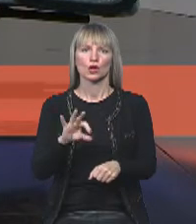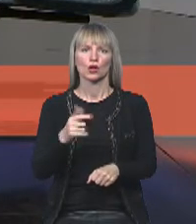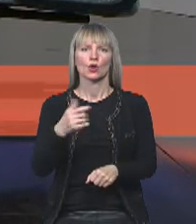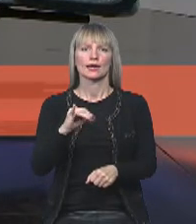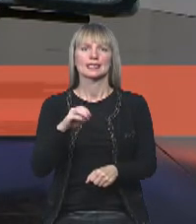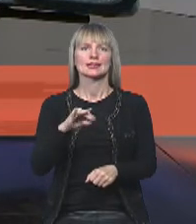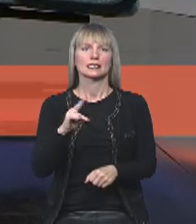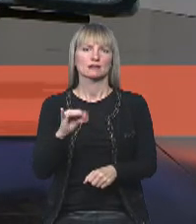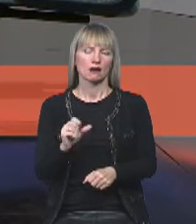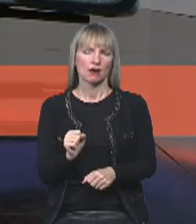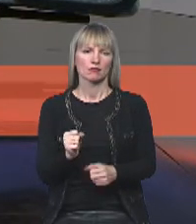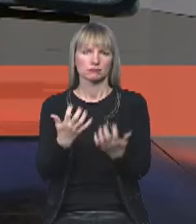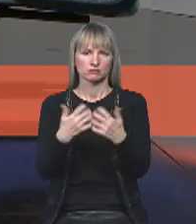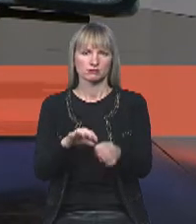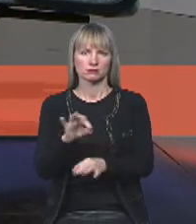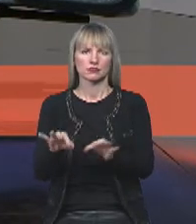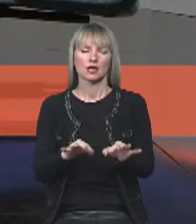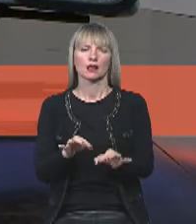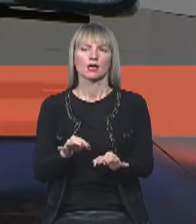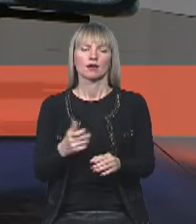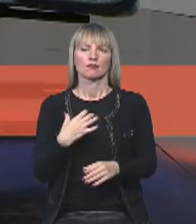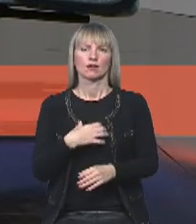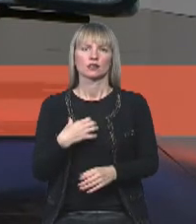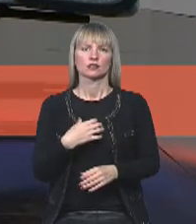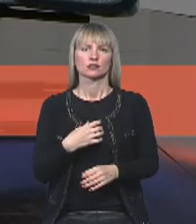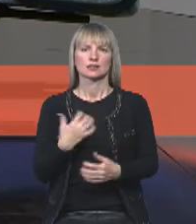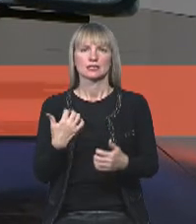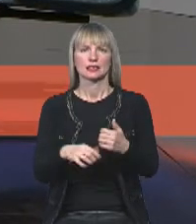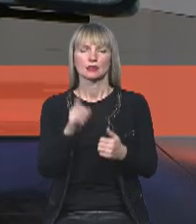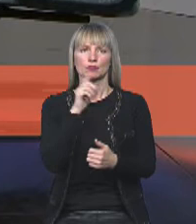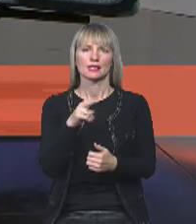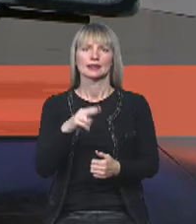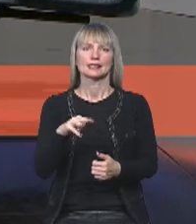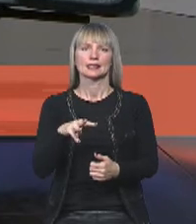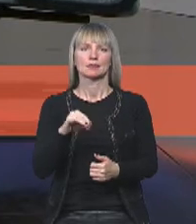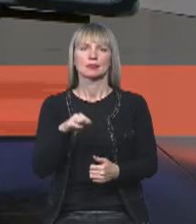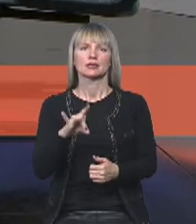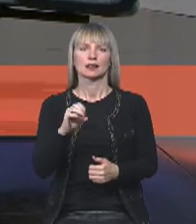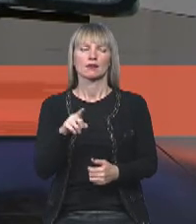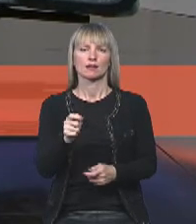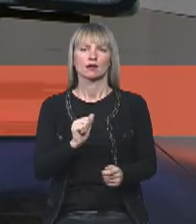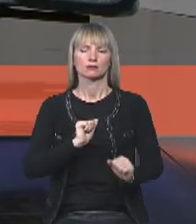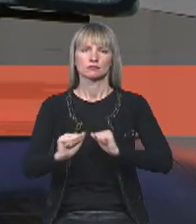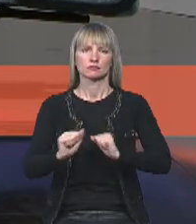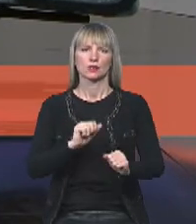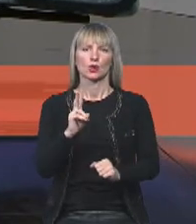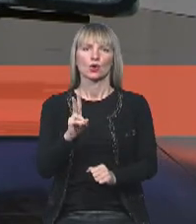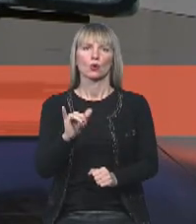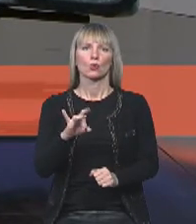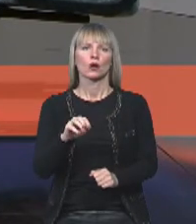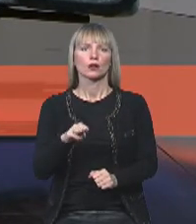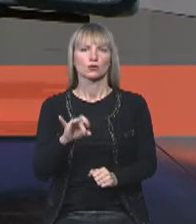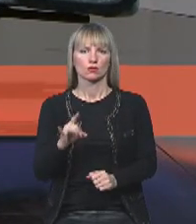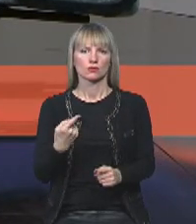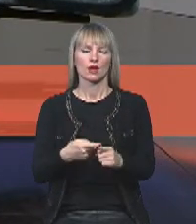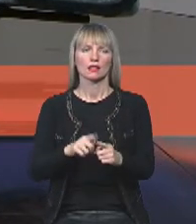дуже класна ідея. Може бути небольшою, треба просто ділити на середній і малий. Дмитре, ви координатор. Да, ви куратор цього